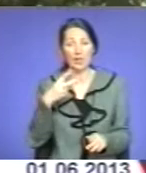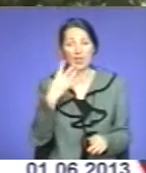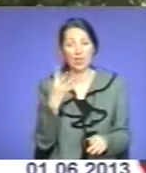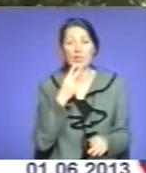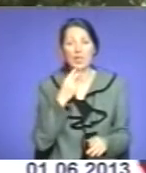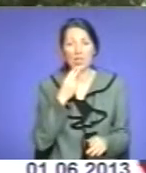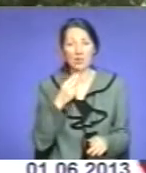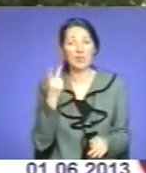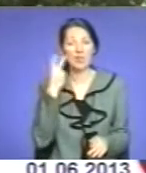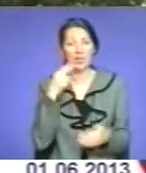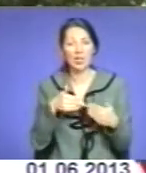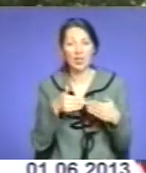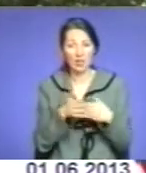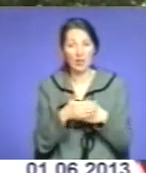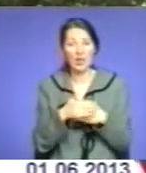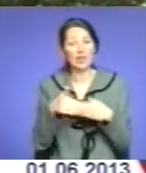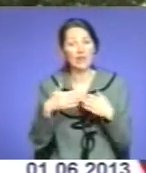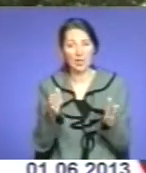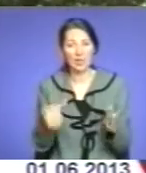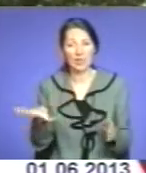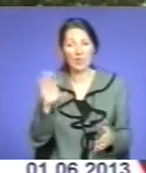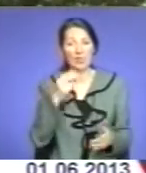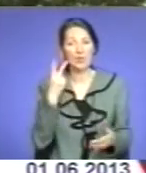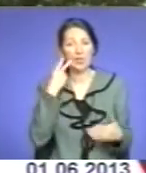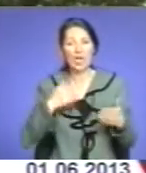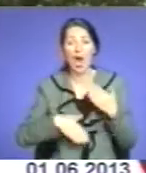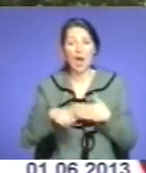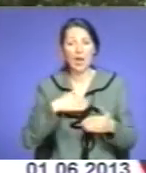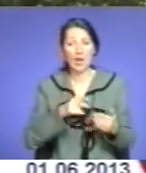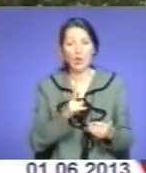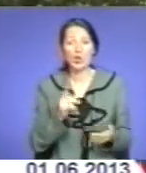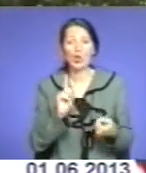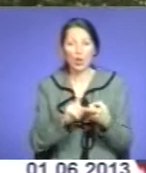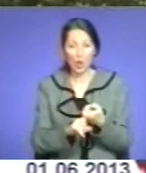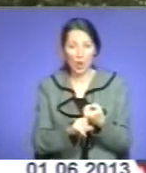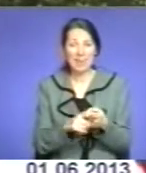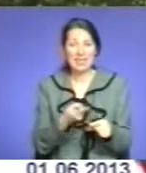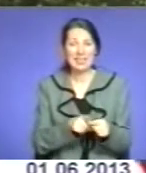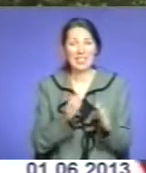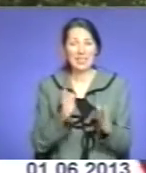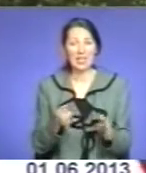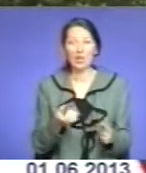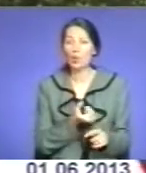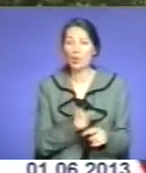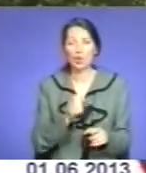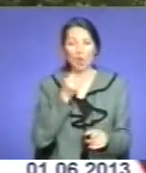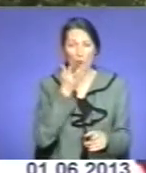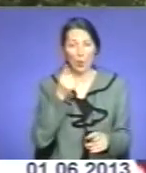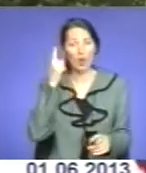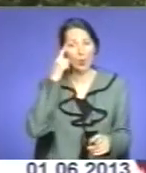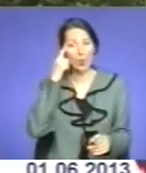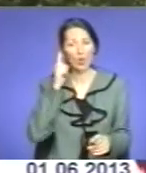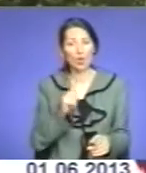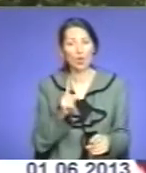Завжди двері відкриті, насправді всім завжди раді. І якщо хтось долучається, то це тільки дуже добре. І я думаю, що з